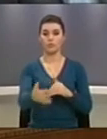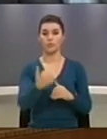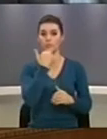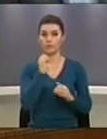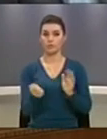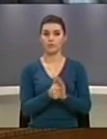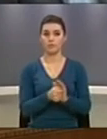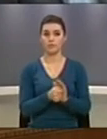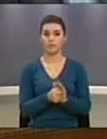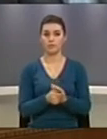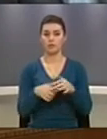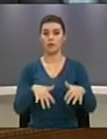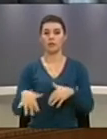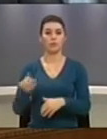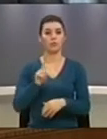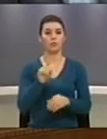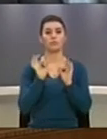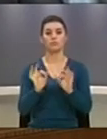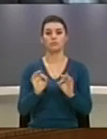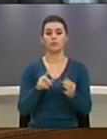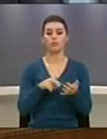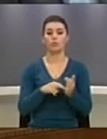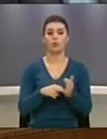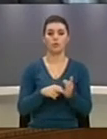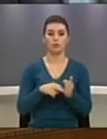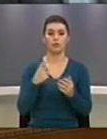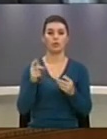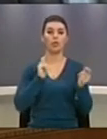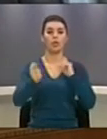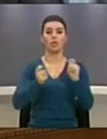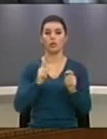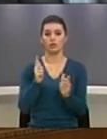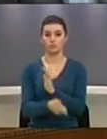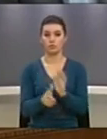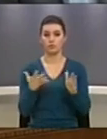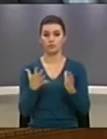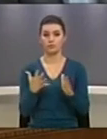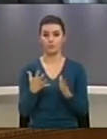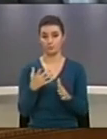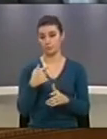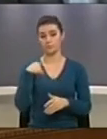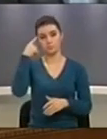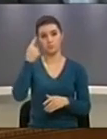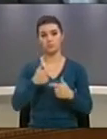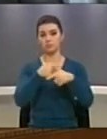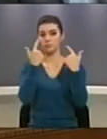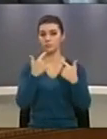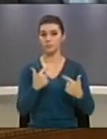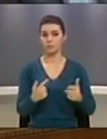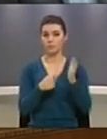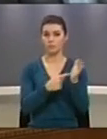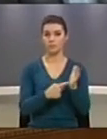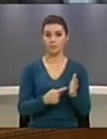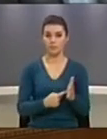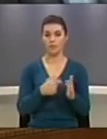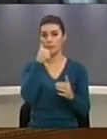nuk ekziston pastaj rreziku në tarmën që forcat politike ta ndryshojnë qëndrimin ka shik kësaj çështje. Pra këto do të kishin me qenë pak a shumë argumentet pse do duhet të